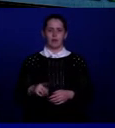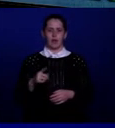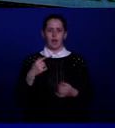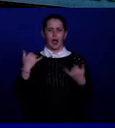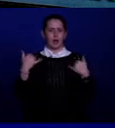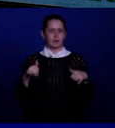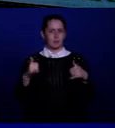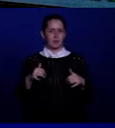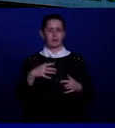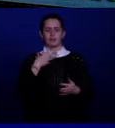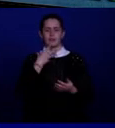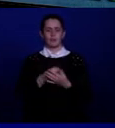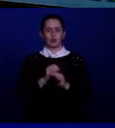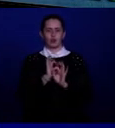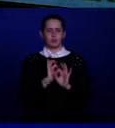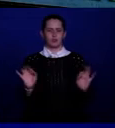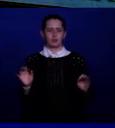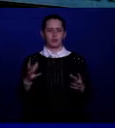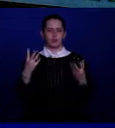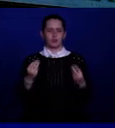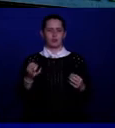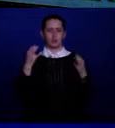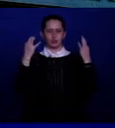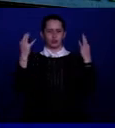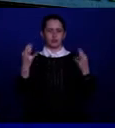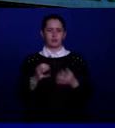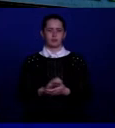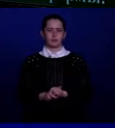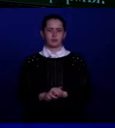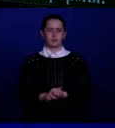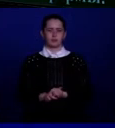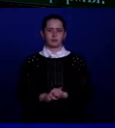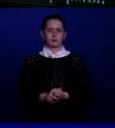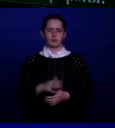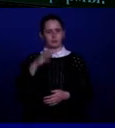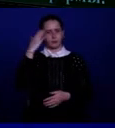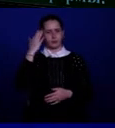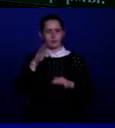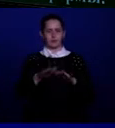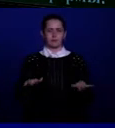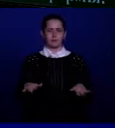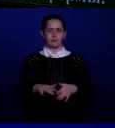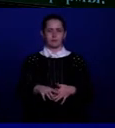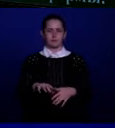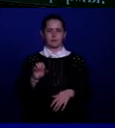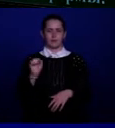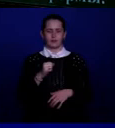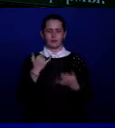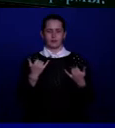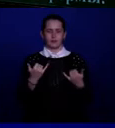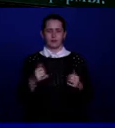Отметить свой замечательный день рождения. Молодцы, ребята. А сейчас